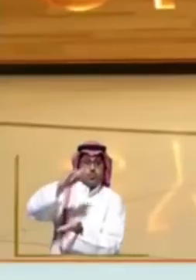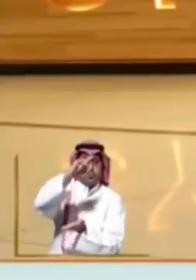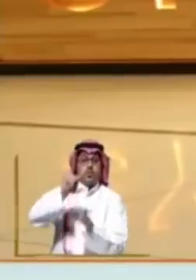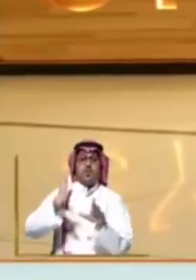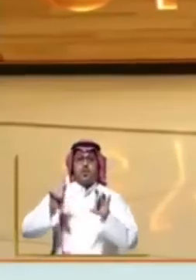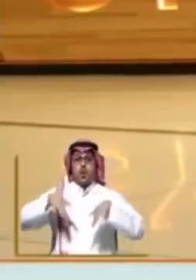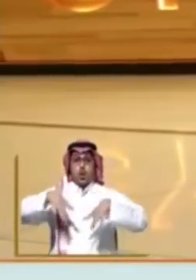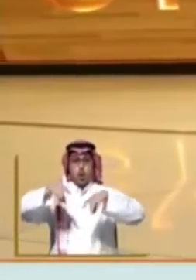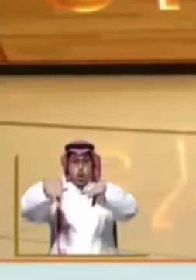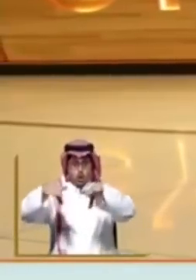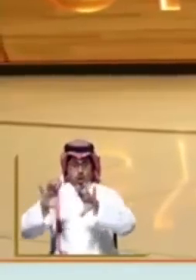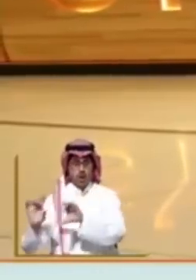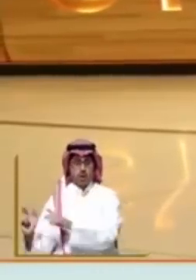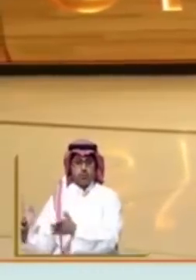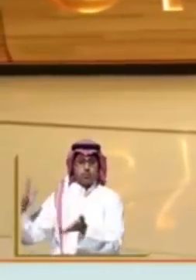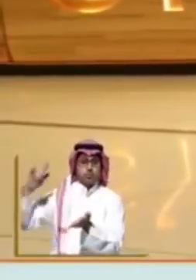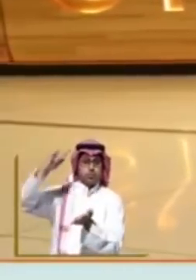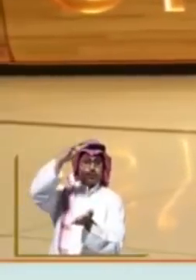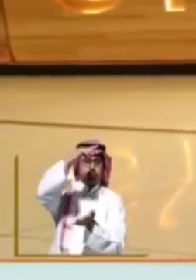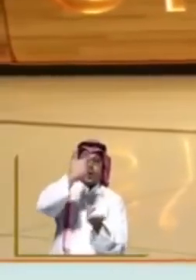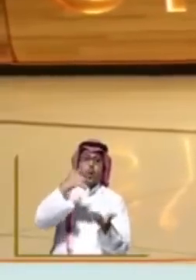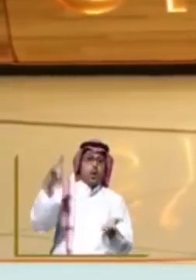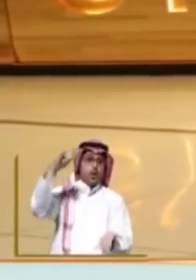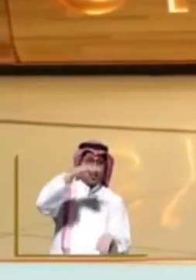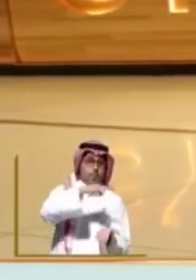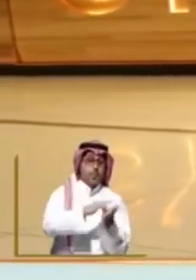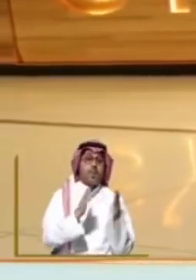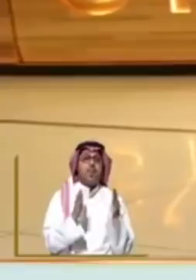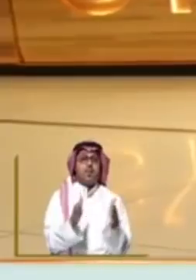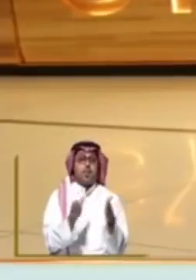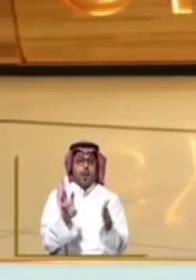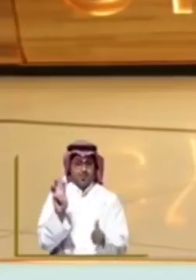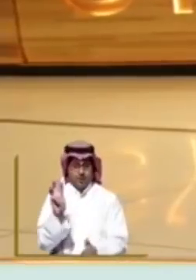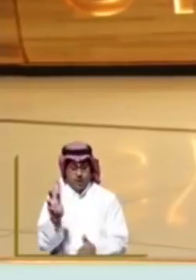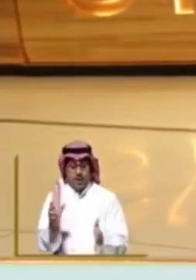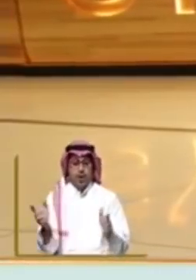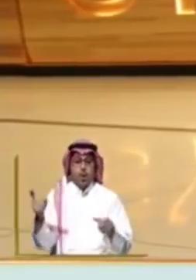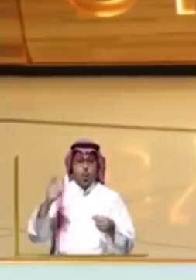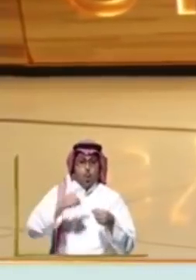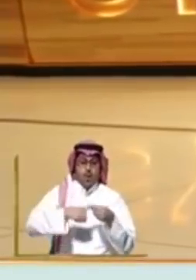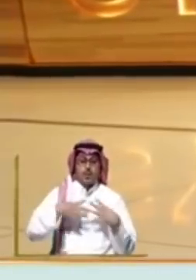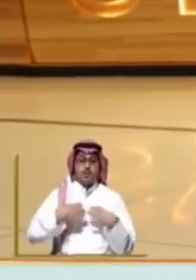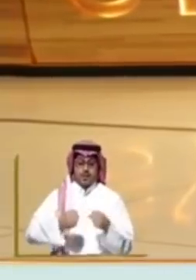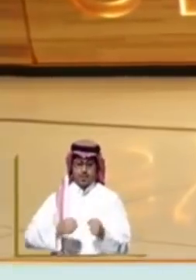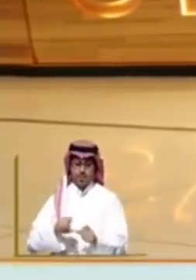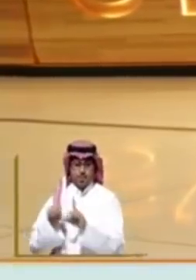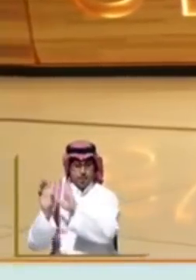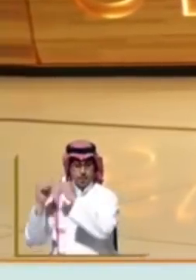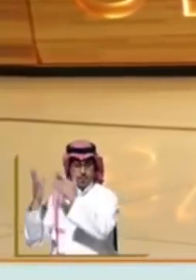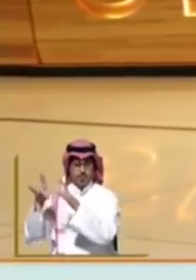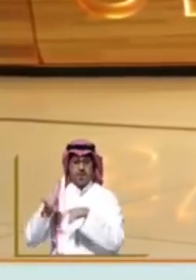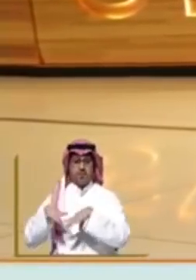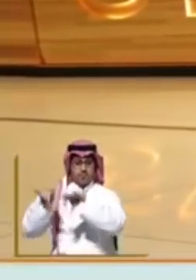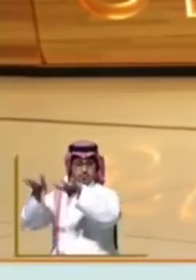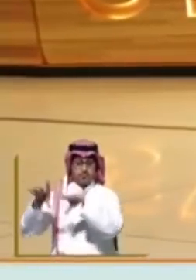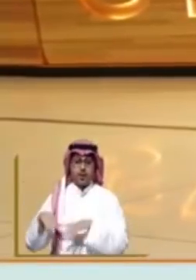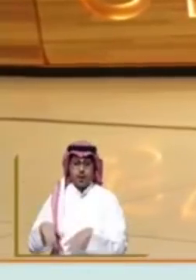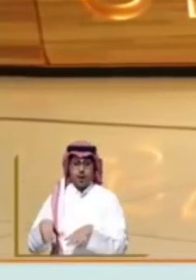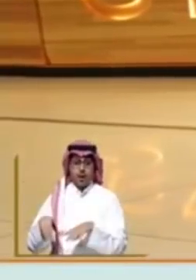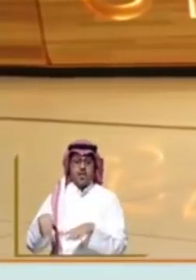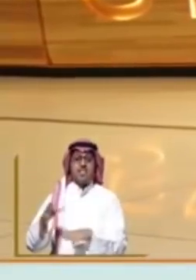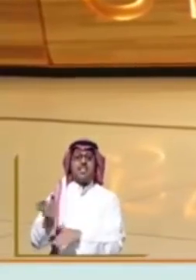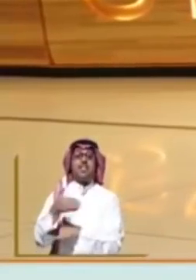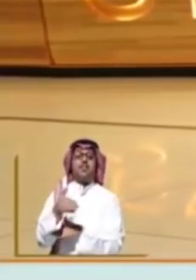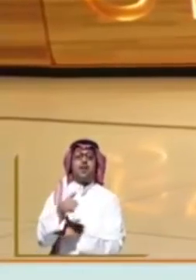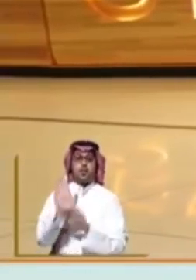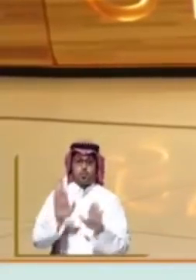اليوم متوجهة إلى مطار الملك فهد الدولي في الدمام. وكان في وداعهم بمطار سيدني الدولي سفير خادم الحرمين